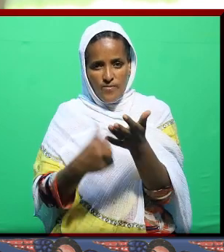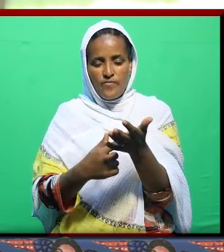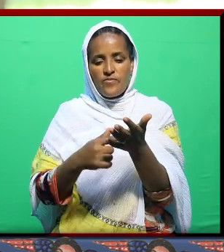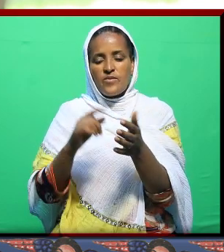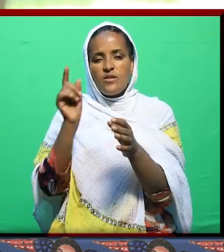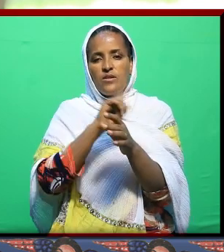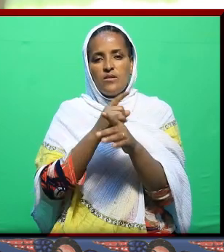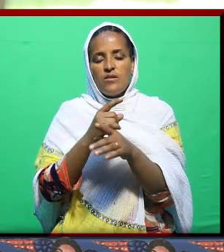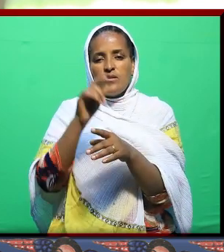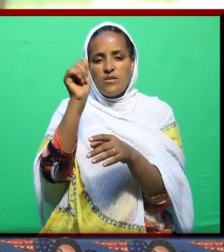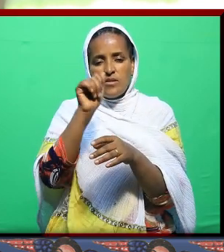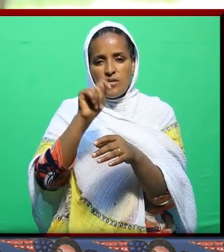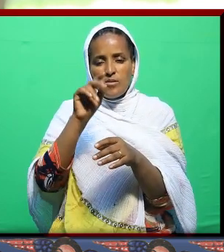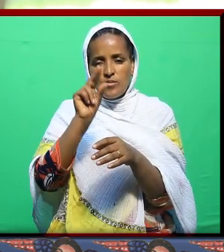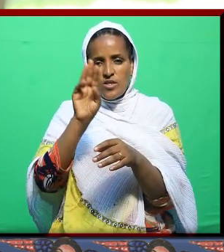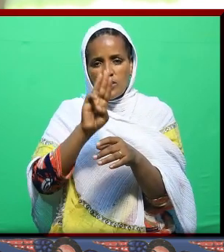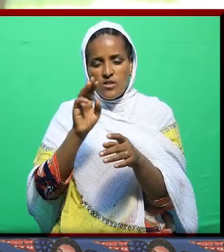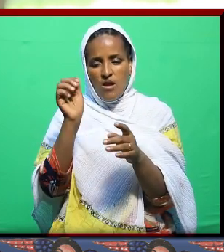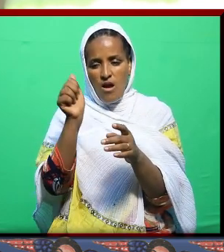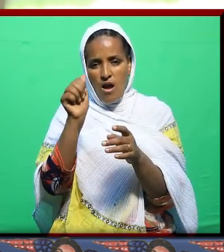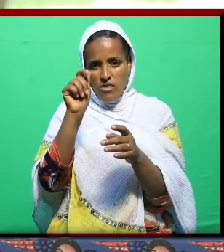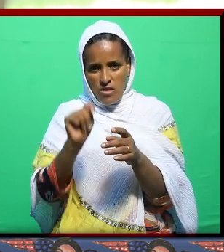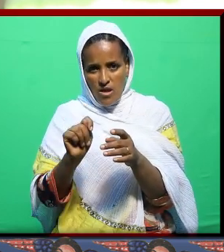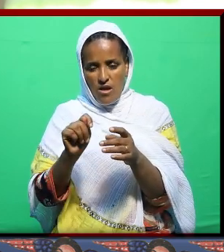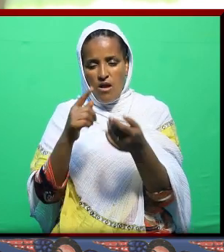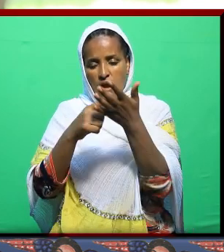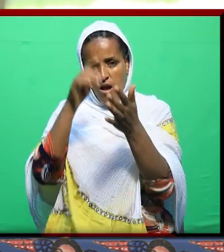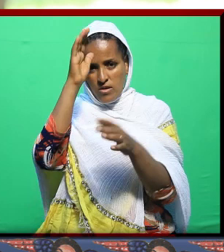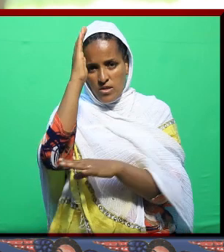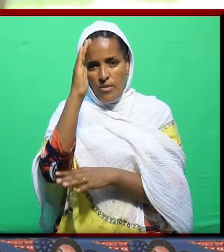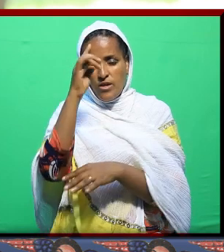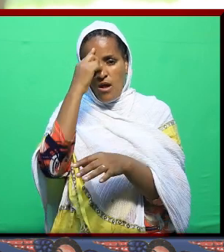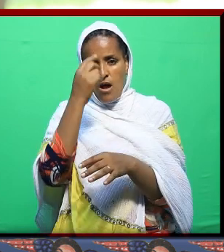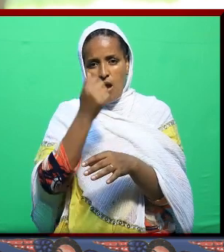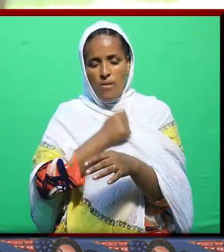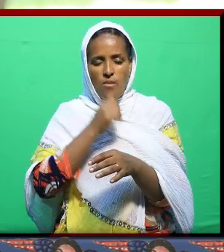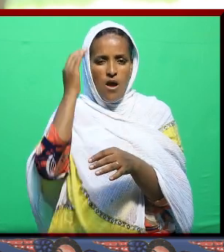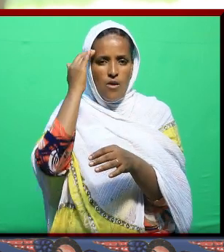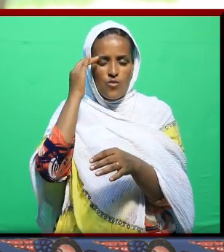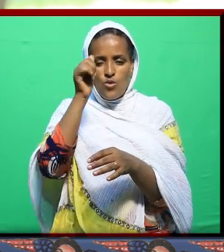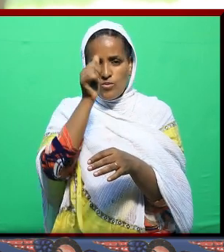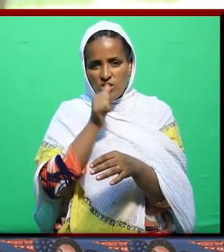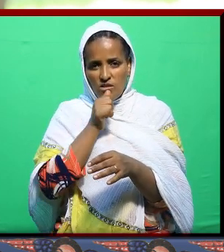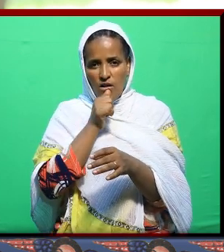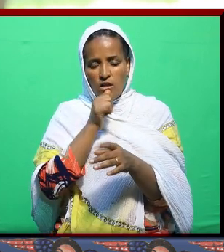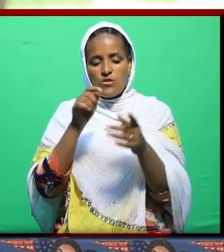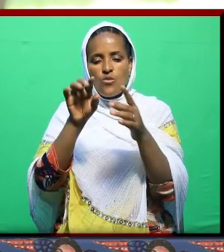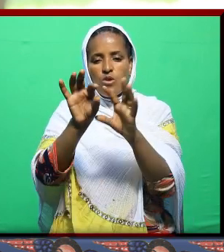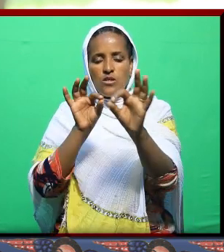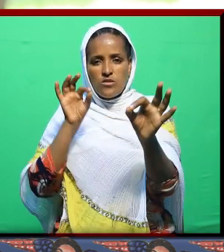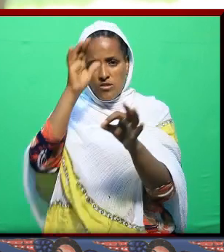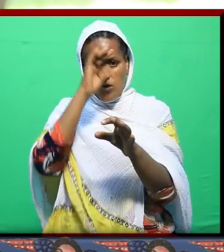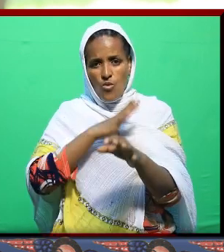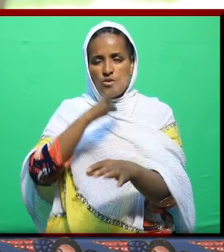አስረድቶታል ስለዚህ ወም ከመተለወ ብሲ አተ ፈቃደ እንተ ተተለወ ለእግዚአብሔር አሚሃ ይትወሃቦ አይምሮ ምስጢራት